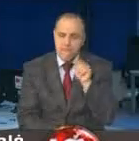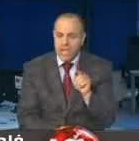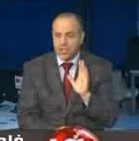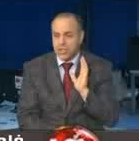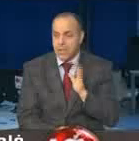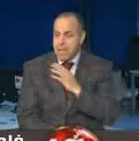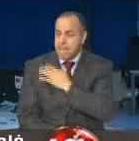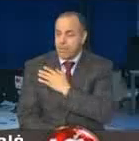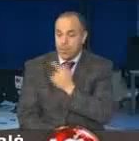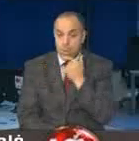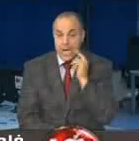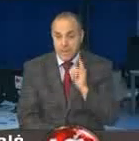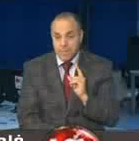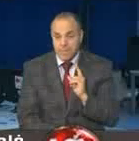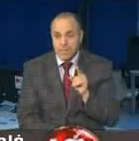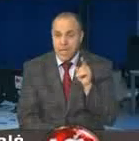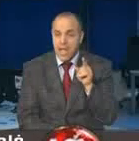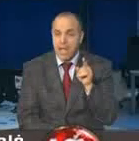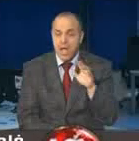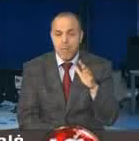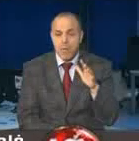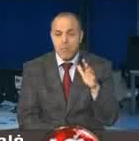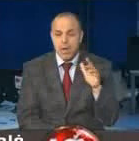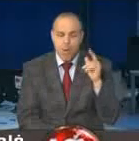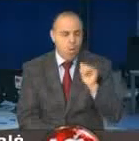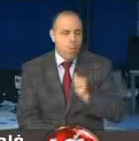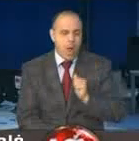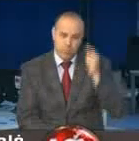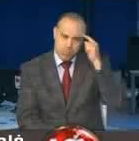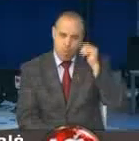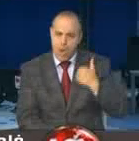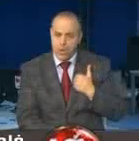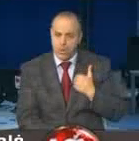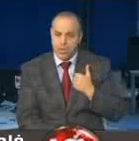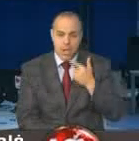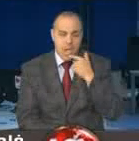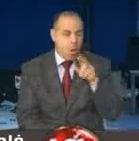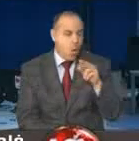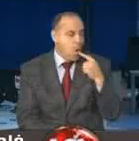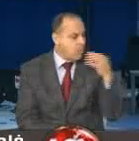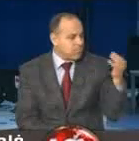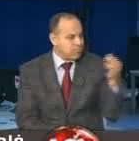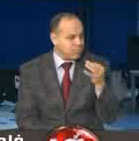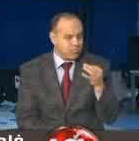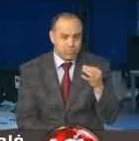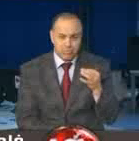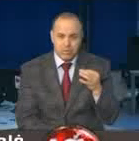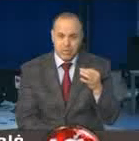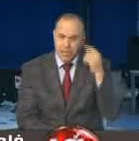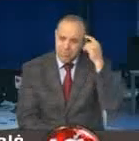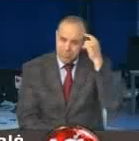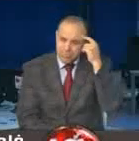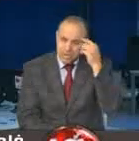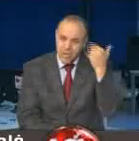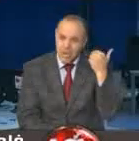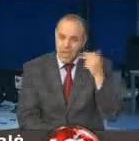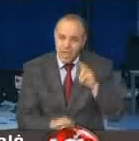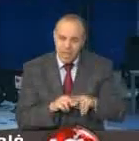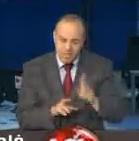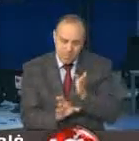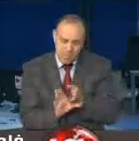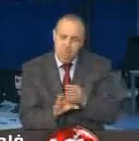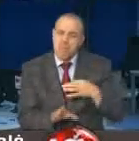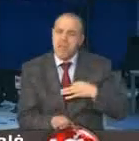لكن مسؤولين قالوا إنه ربما تصرف بمفرده، فيما أفاد شقيقه بأنه كان يتلقى مؤخرا علاجا